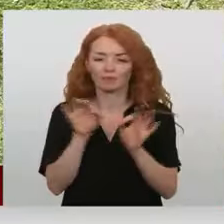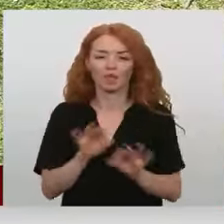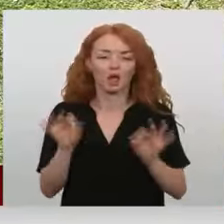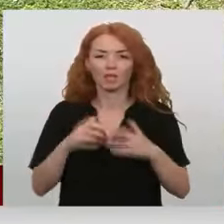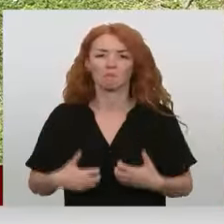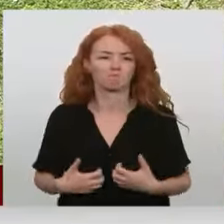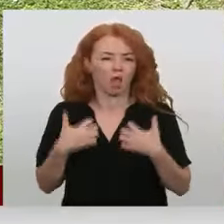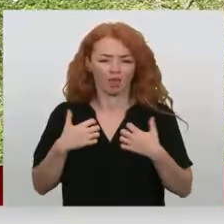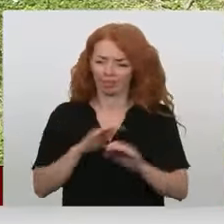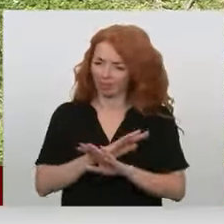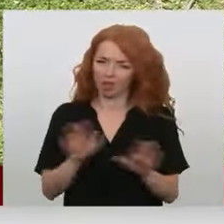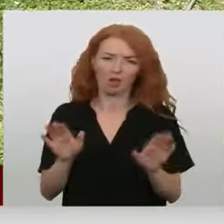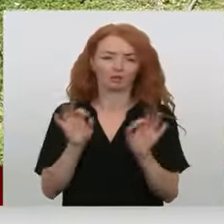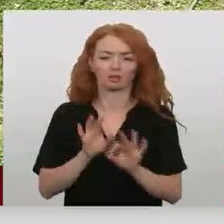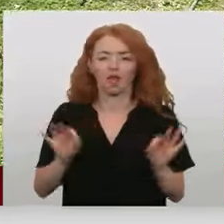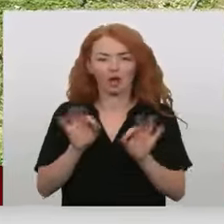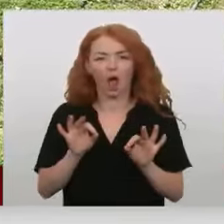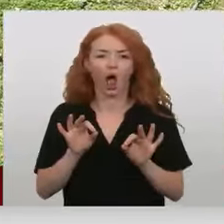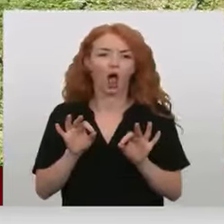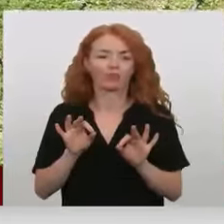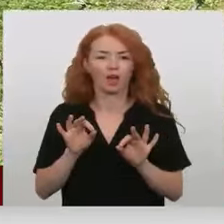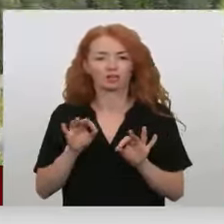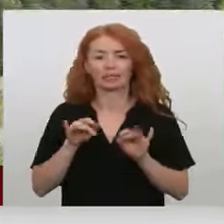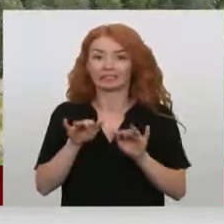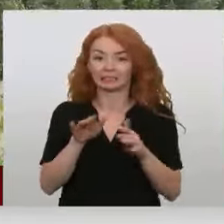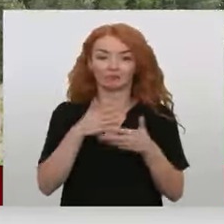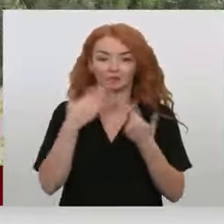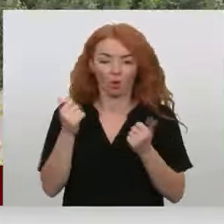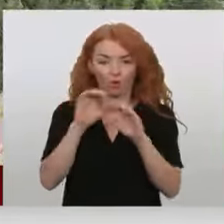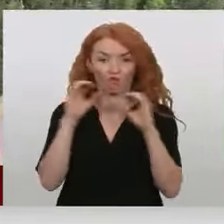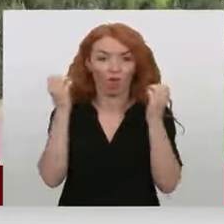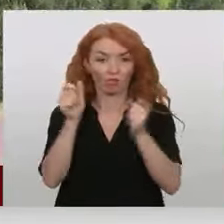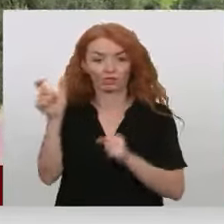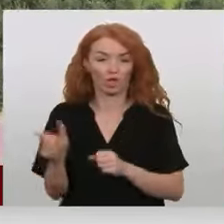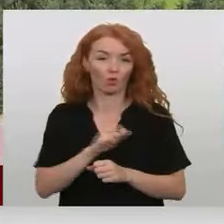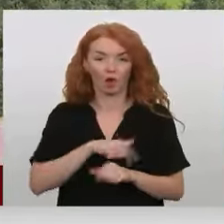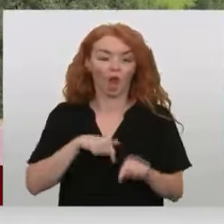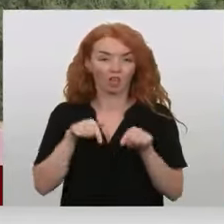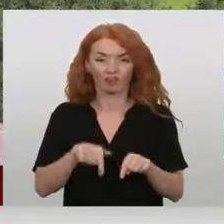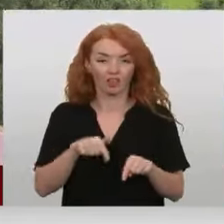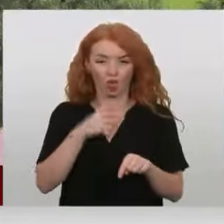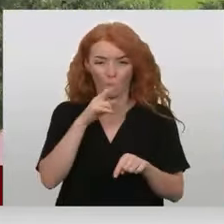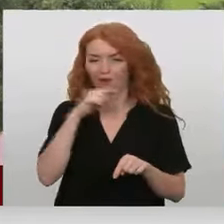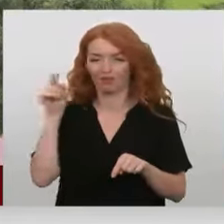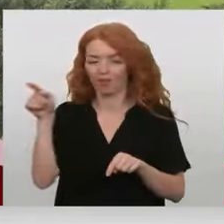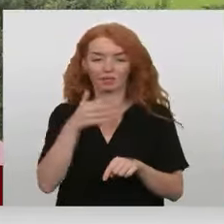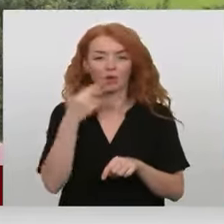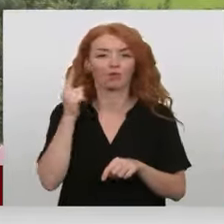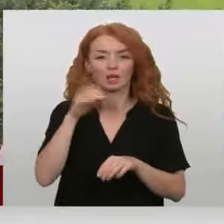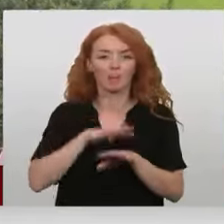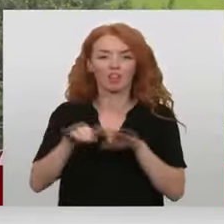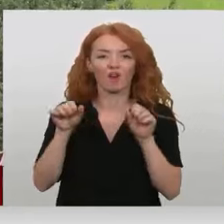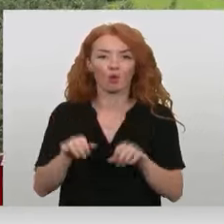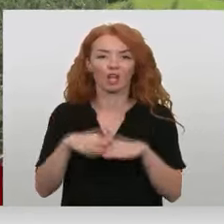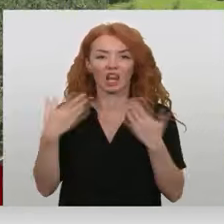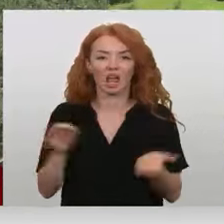panikas, nekādas neapdomātas rīcības nav. Vēstnieku Latvijā nav Krievijas, ir pilnvarotais lietvedis.